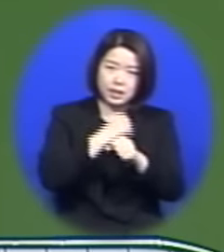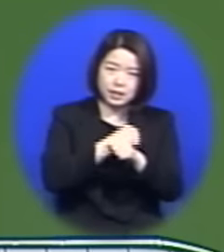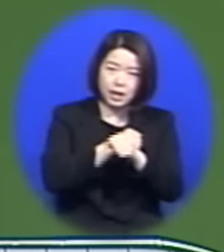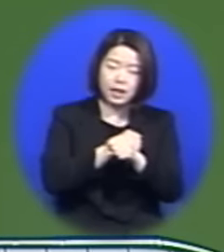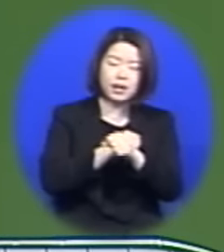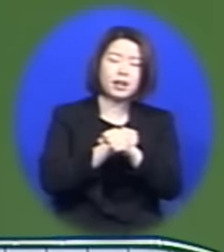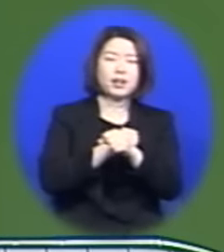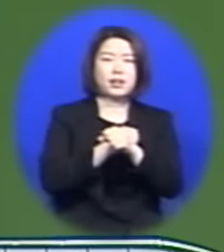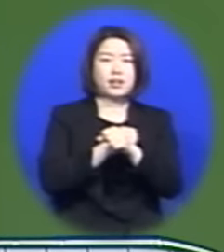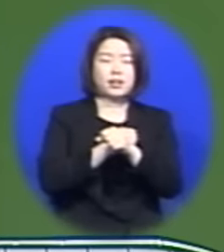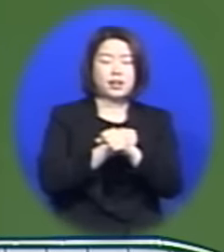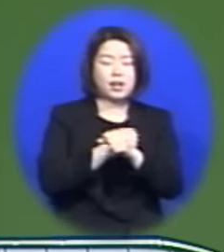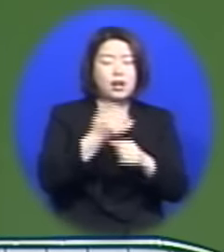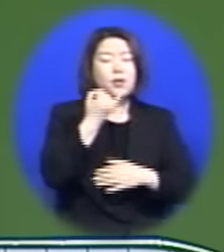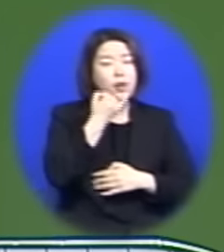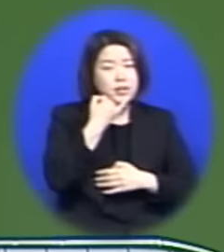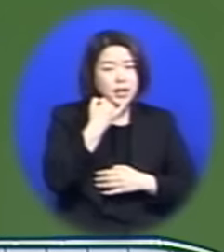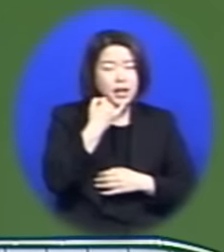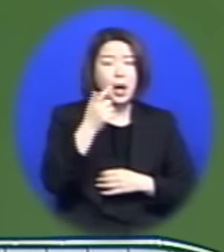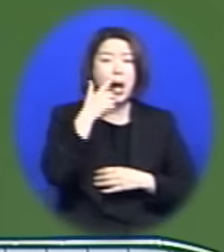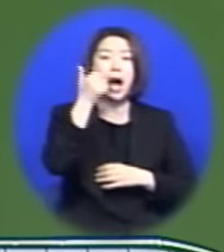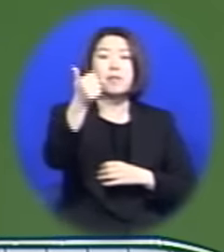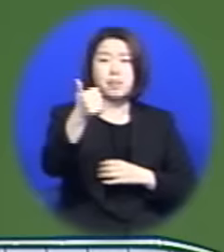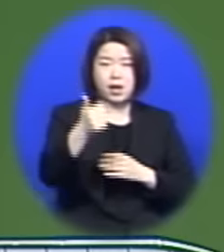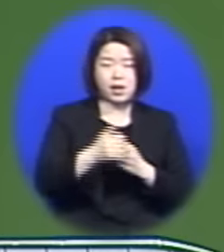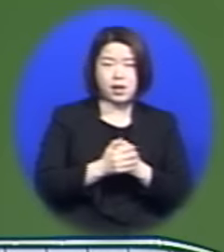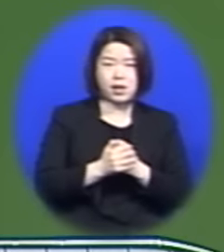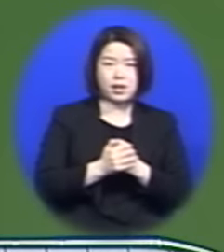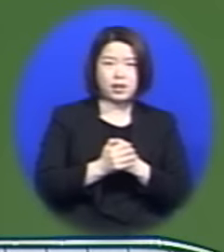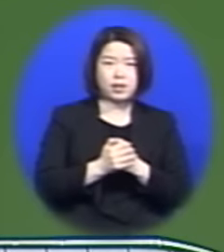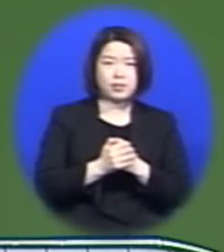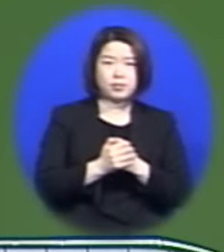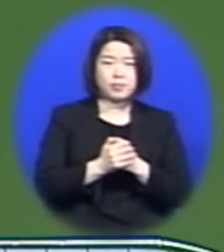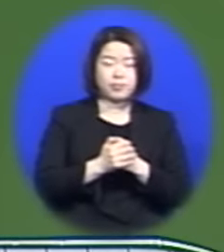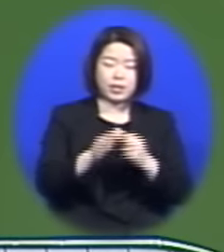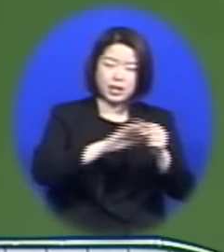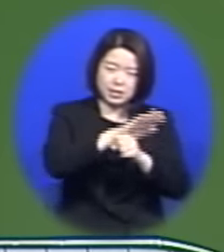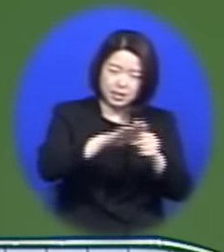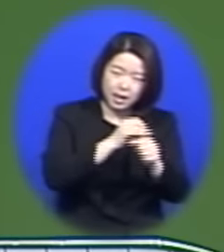사랑한다고 괜찮아 아빠야